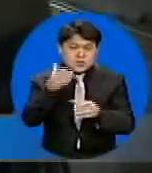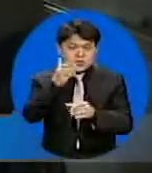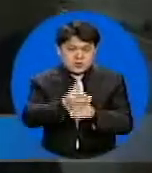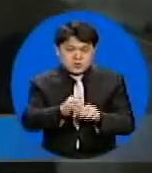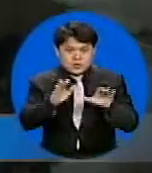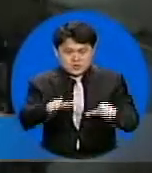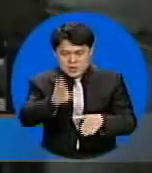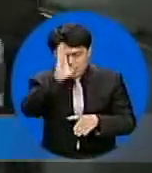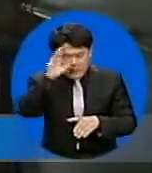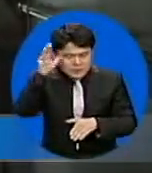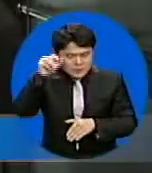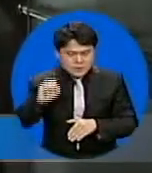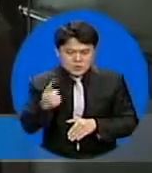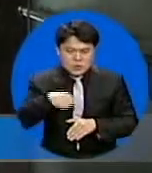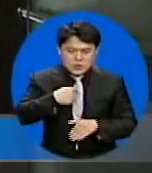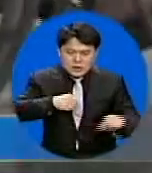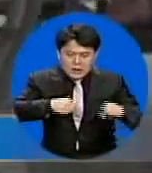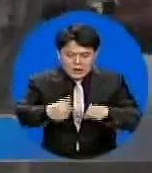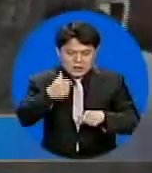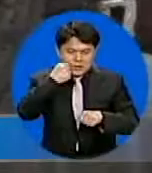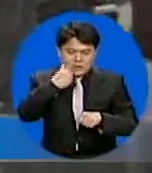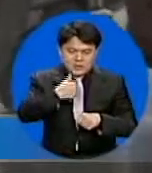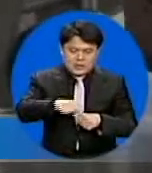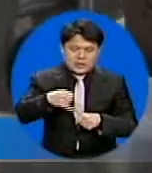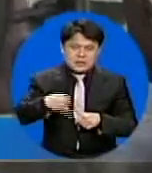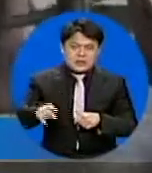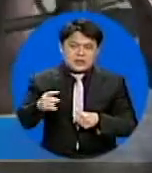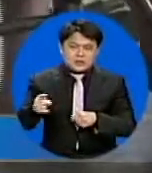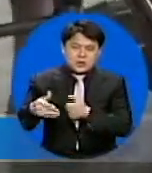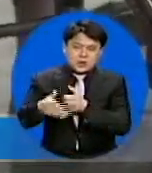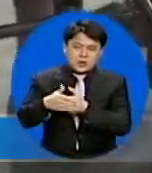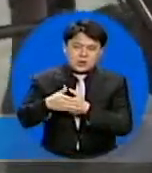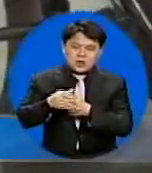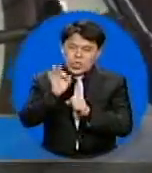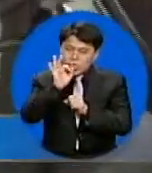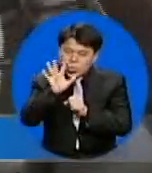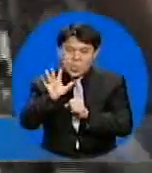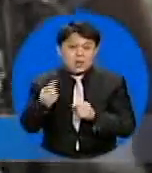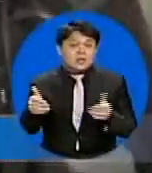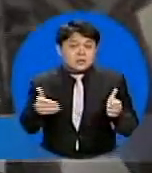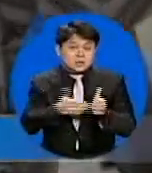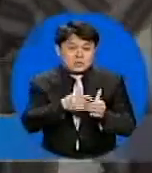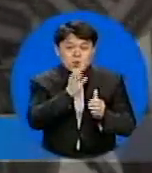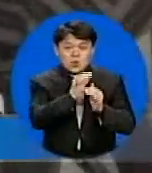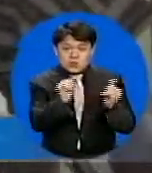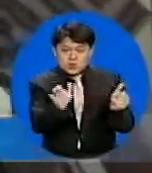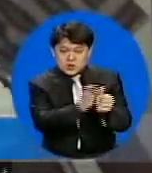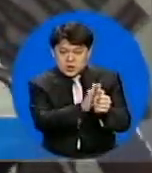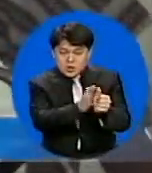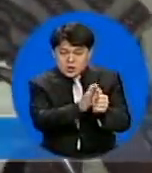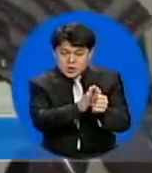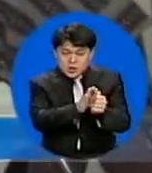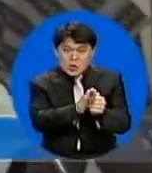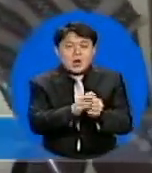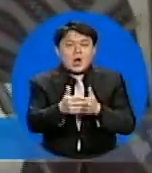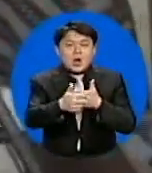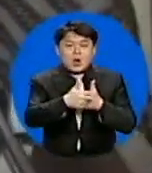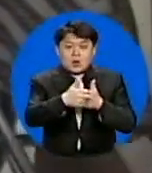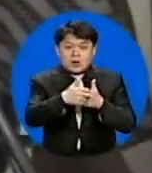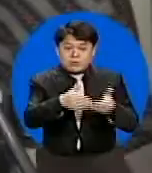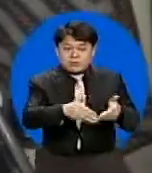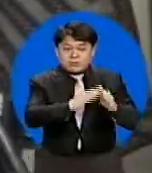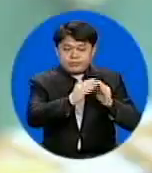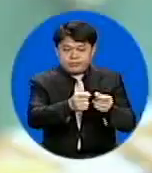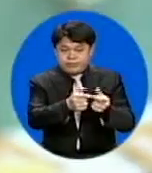치매로 스스로 거동이 불편하고 자식들로부터 간병이 불가능한 노인들을 돌보며 치료하는 요양시설이 급격히